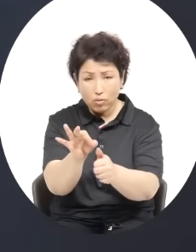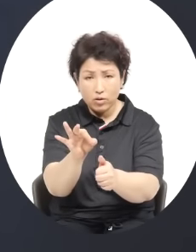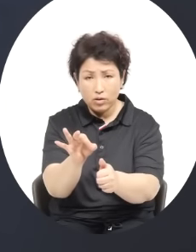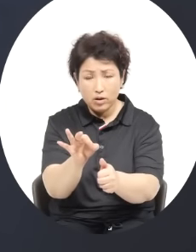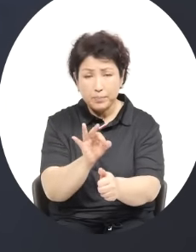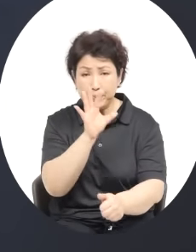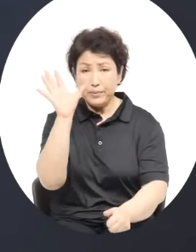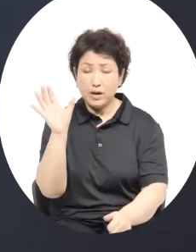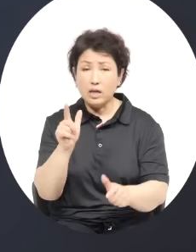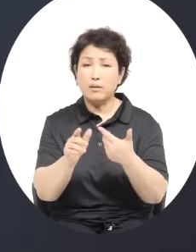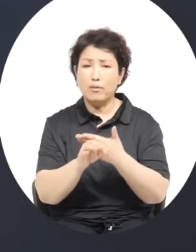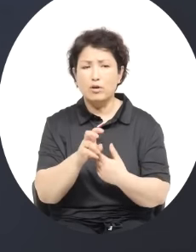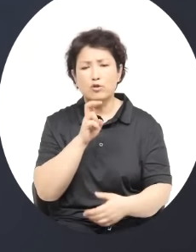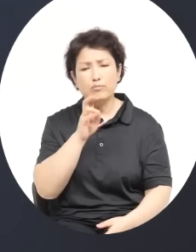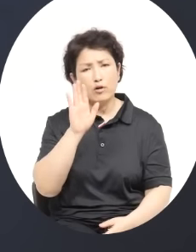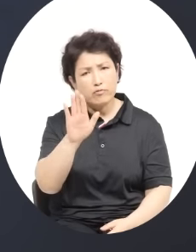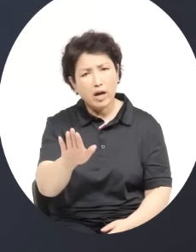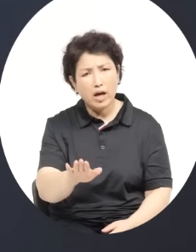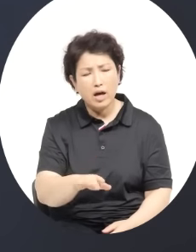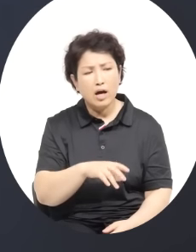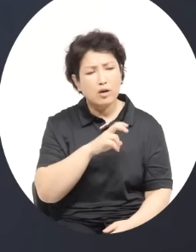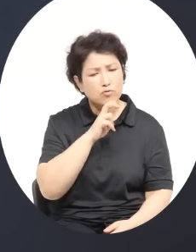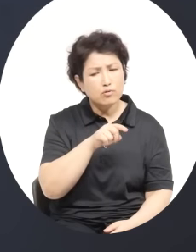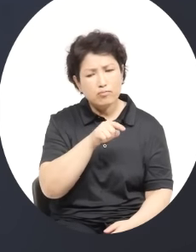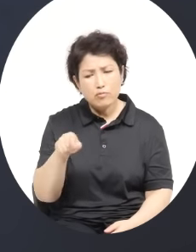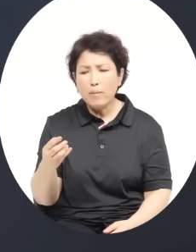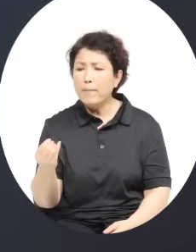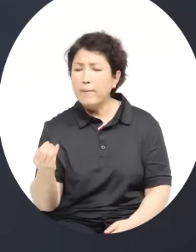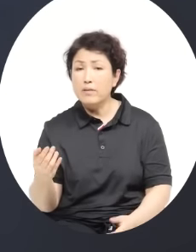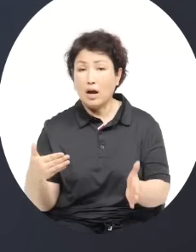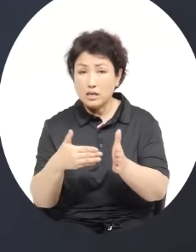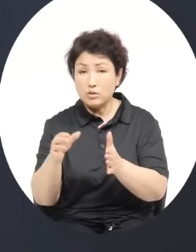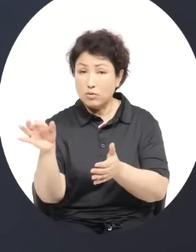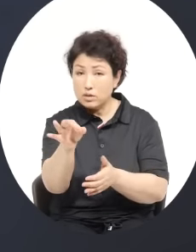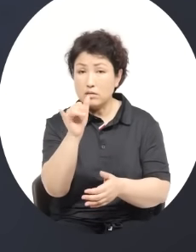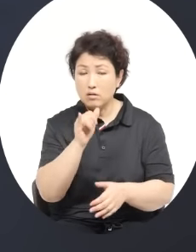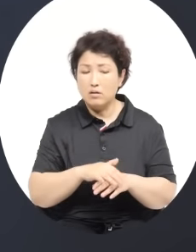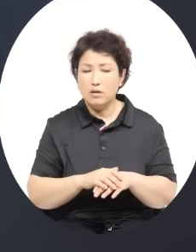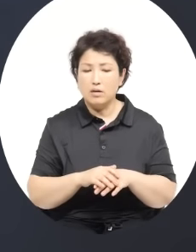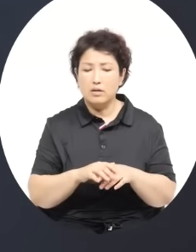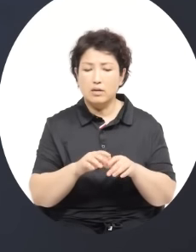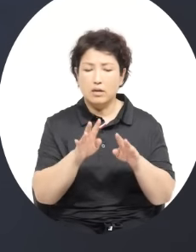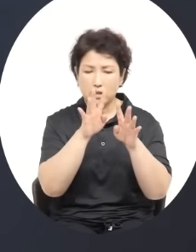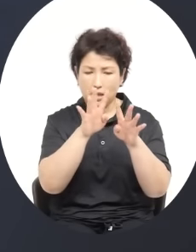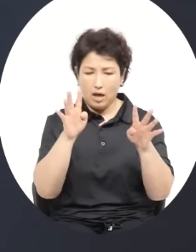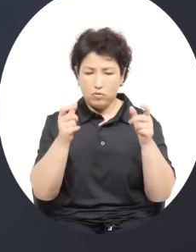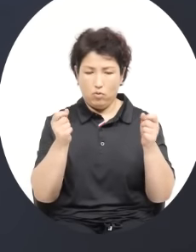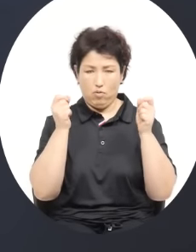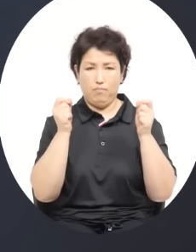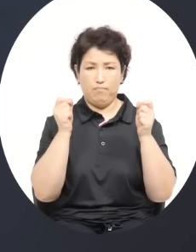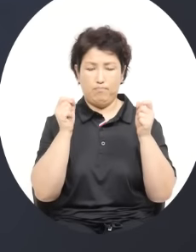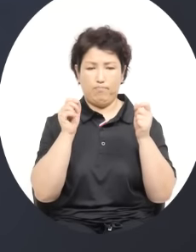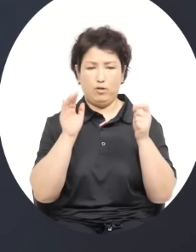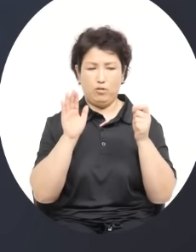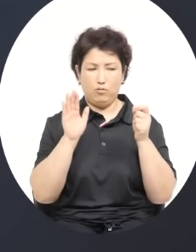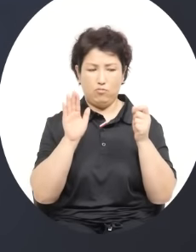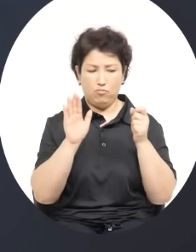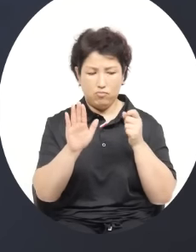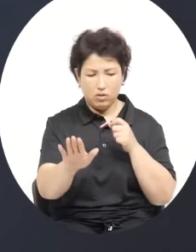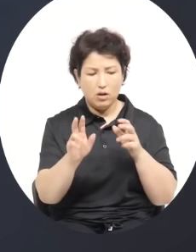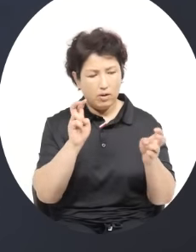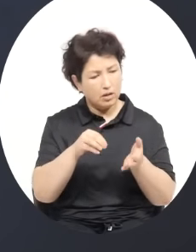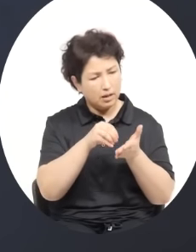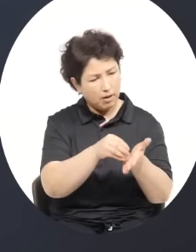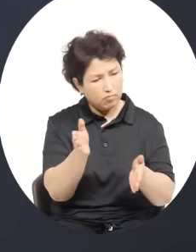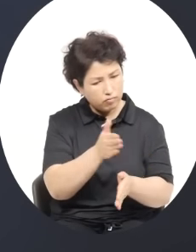지원을 안 받았나? 20살 이후에 몇 살까지 지원을 받았어요? 대학 생활까지는 받고요. 대학